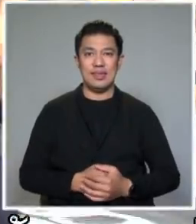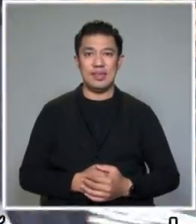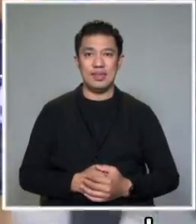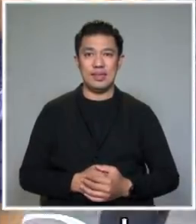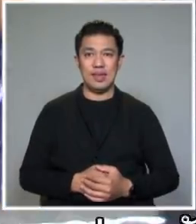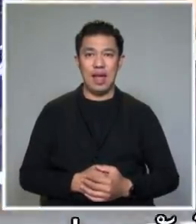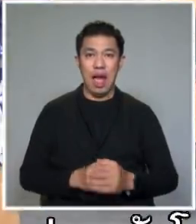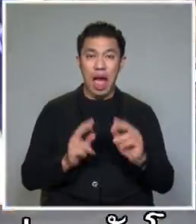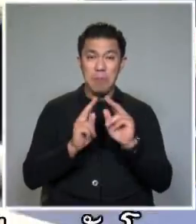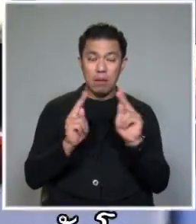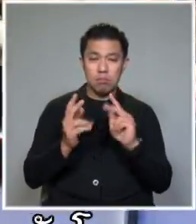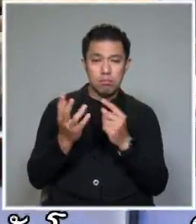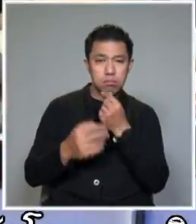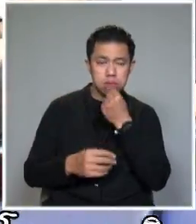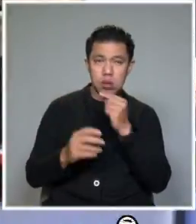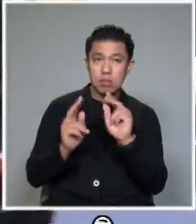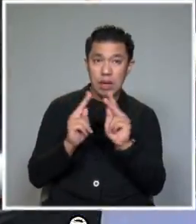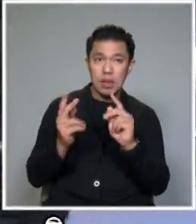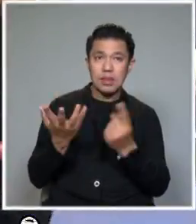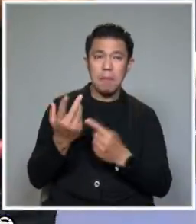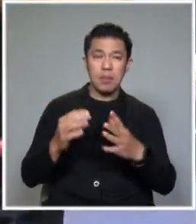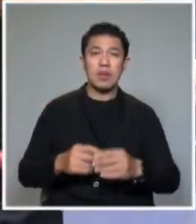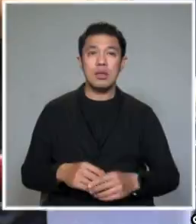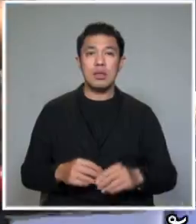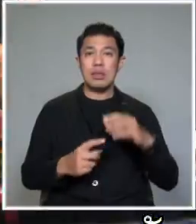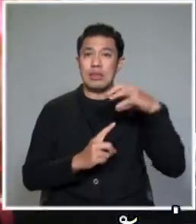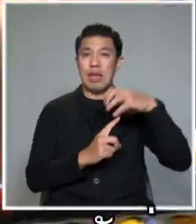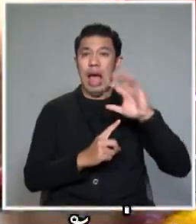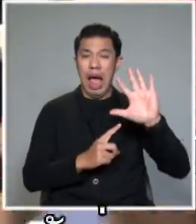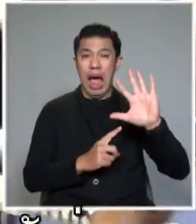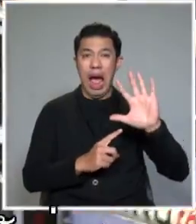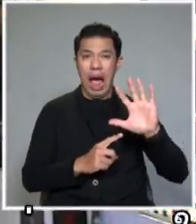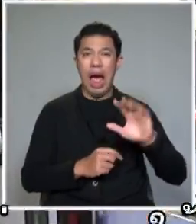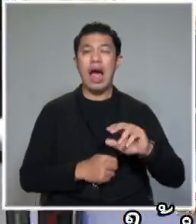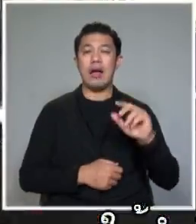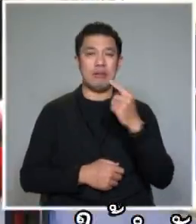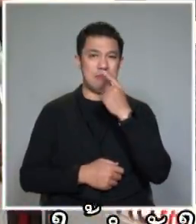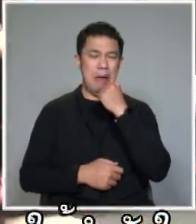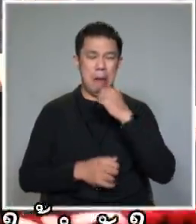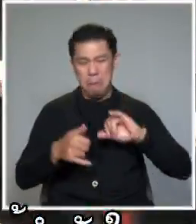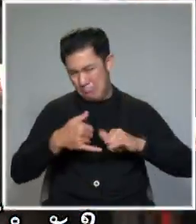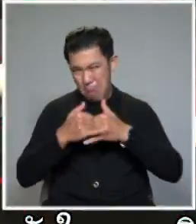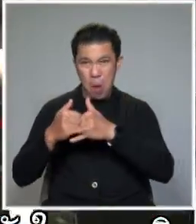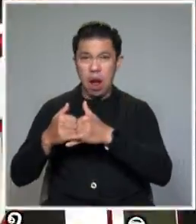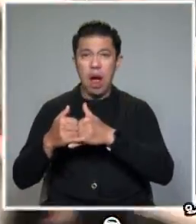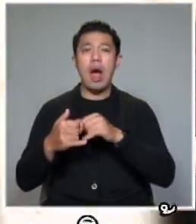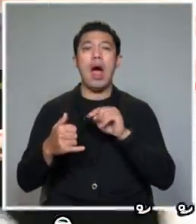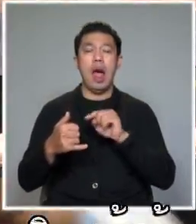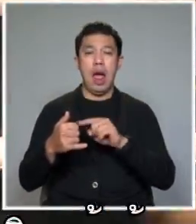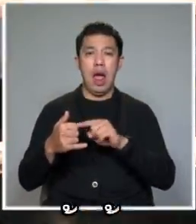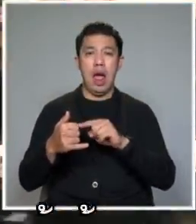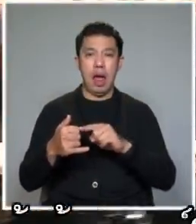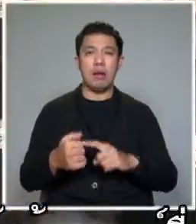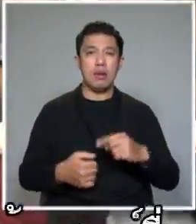ก็กรรมการยังไม่นับนะครับจนมาถึงยกสุดท้ายนะครับสมิงเดชก็ฮึดสู้อีกครั้งหนึ่งครับก่อนที่ในท้ายที่สุดกรรมการ